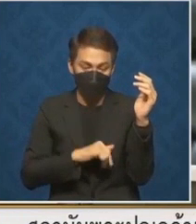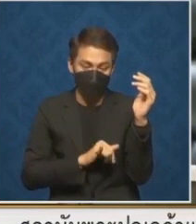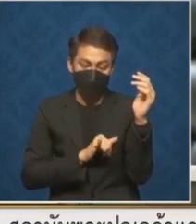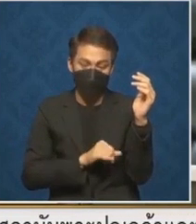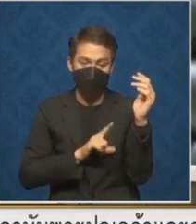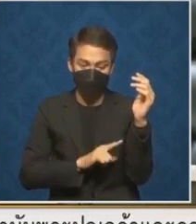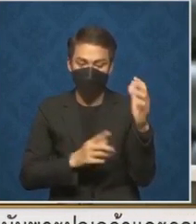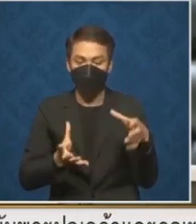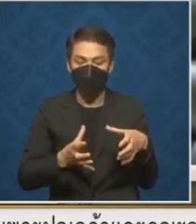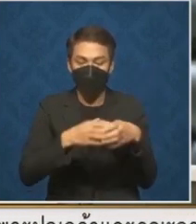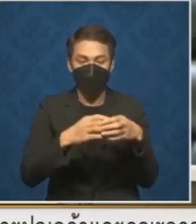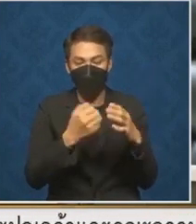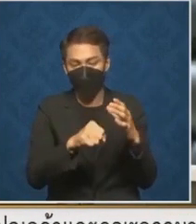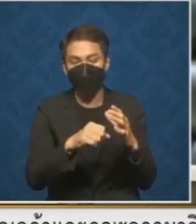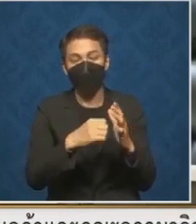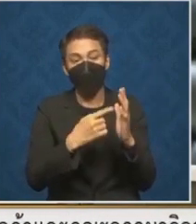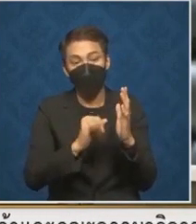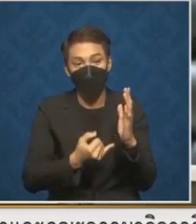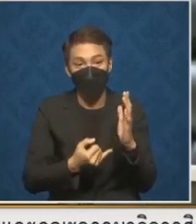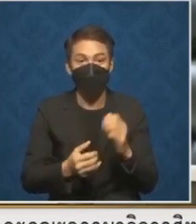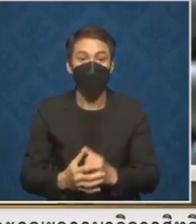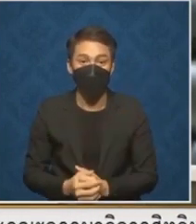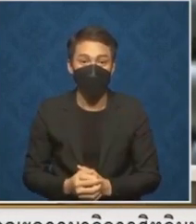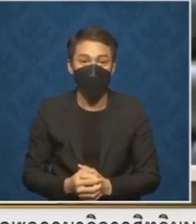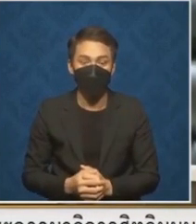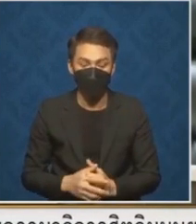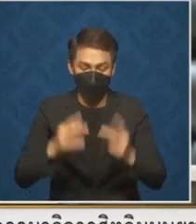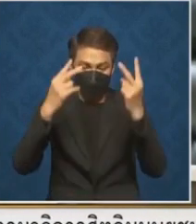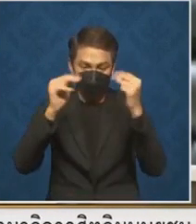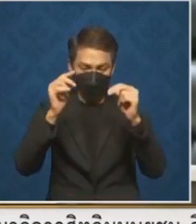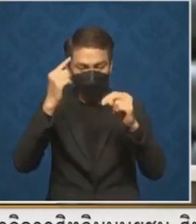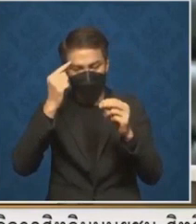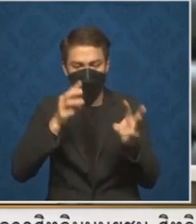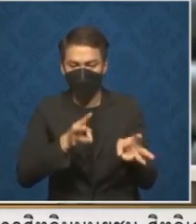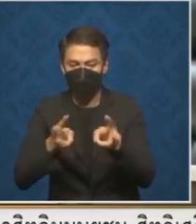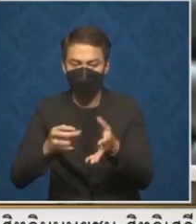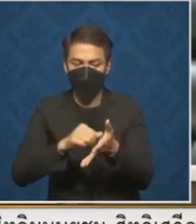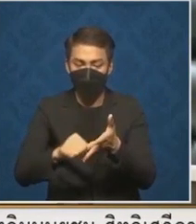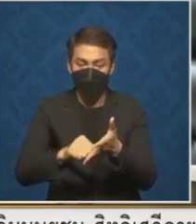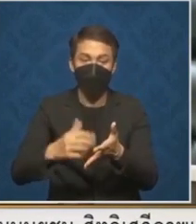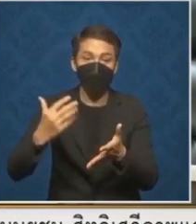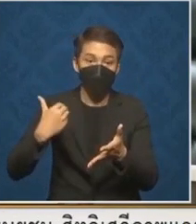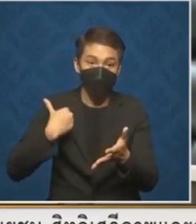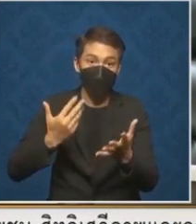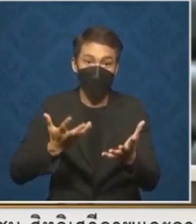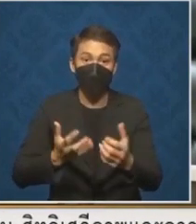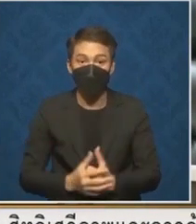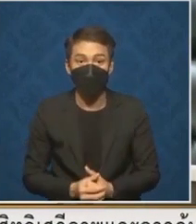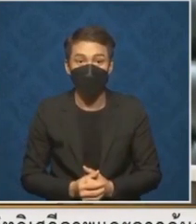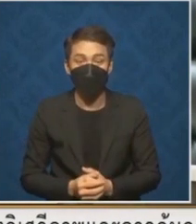ามาด้วย ก็อยู่ในกลม 10 จัหวัดถ้ coach มีวิธีกแ้ปัหา ฟาร์มยัจนไม่